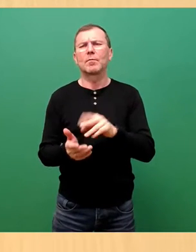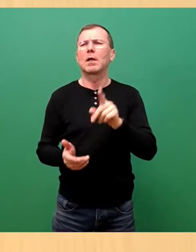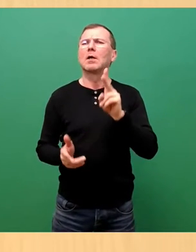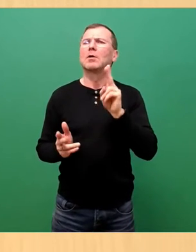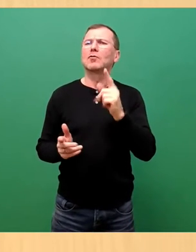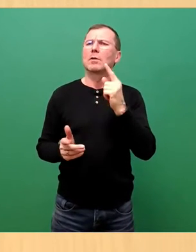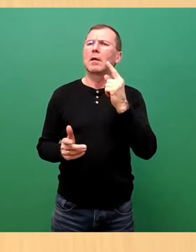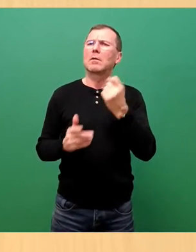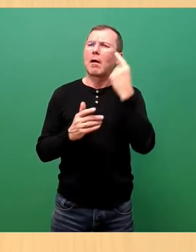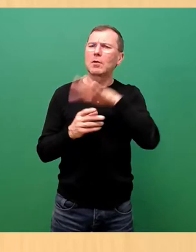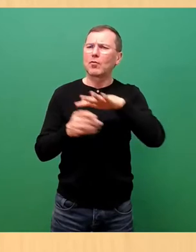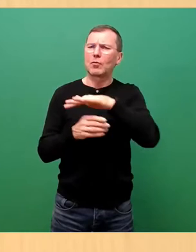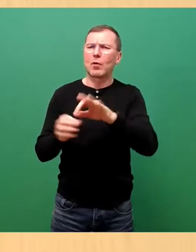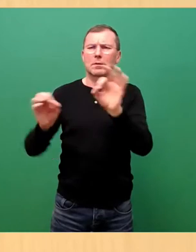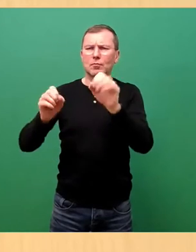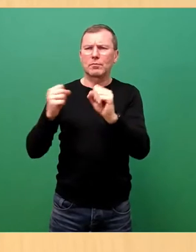abgezogen haben.